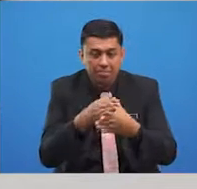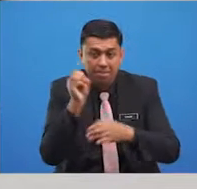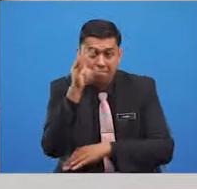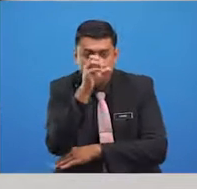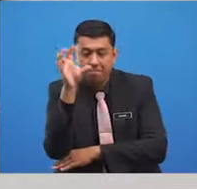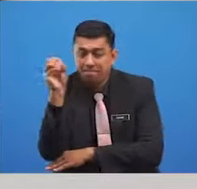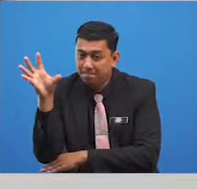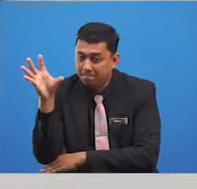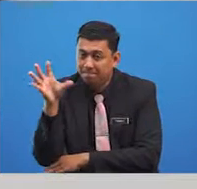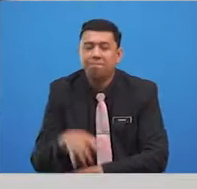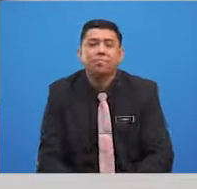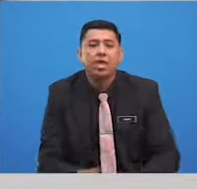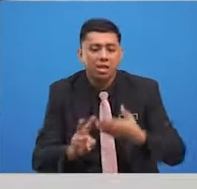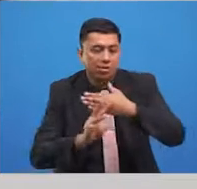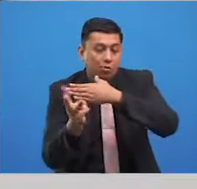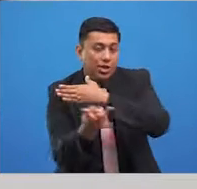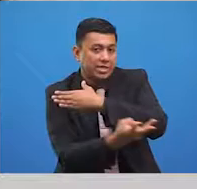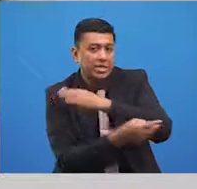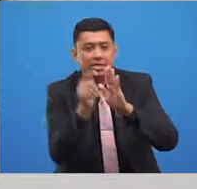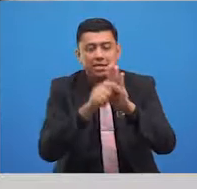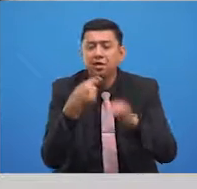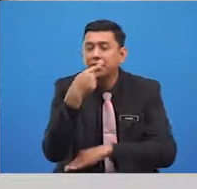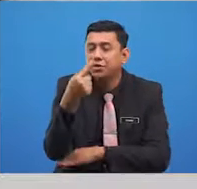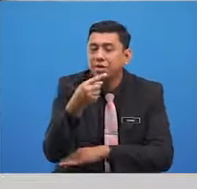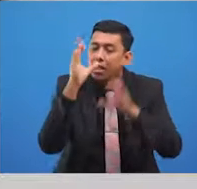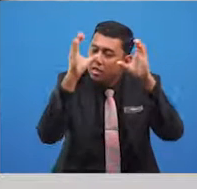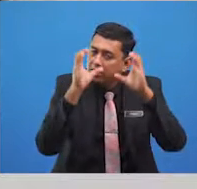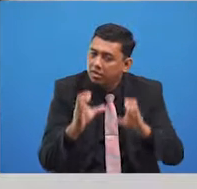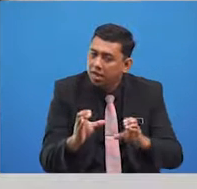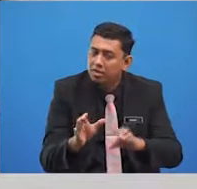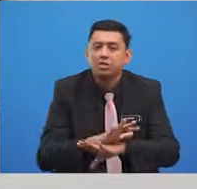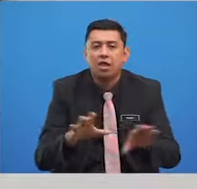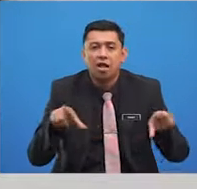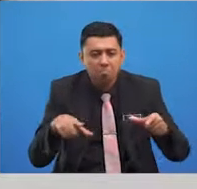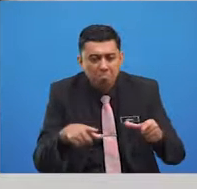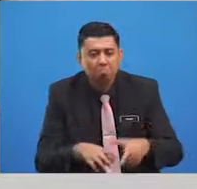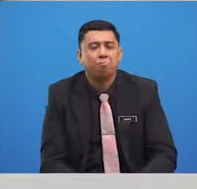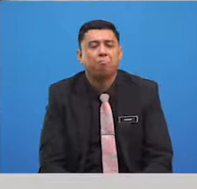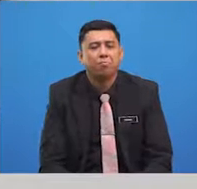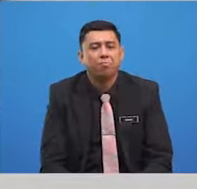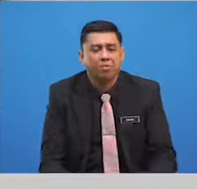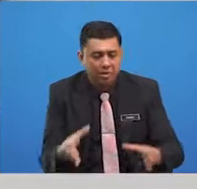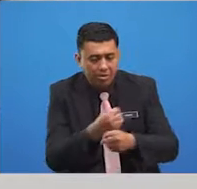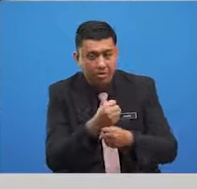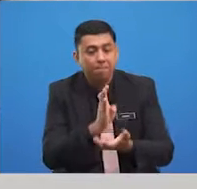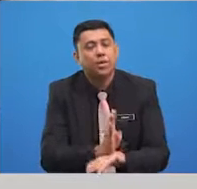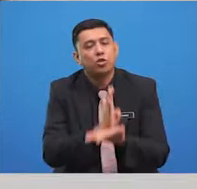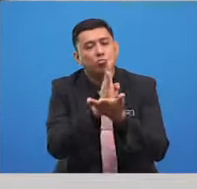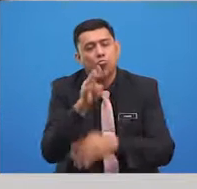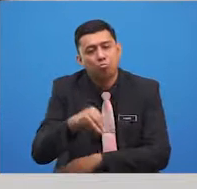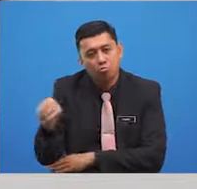berkelip-kelip merupakan kawasan tersebut. Secara tidak langsung, ia dapat membantu